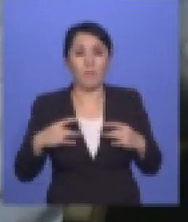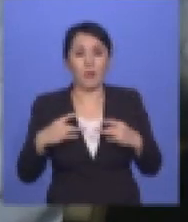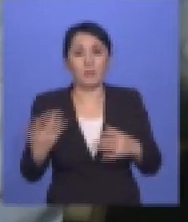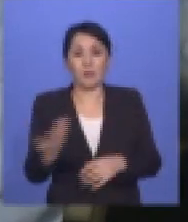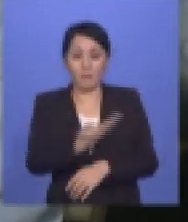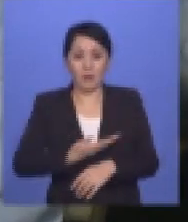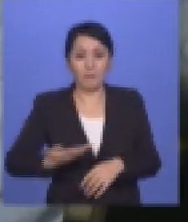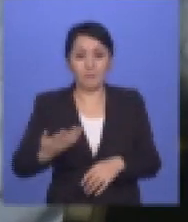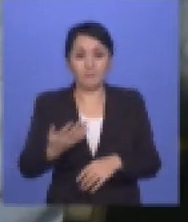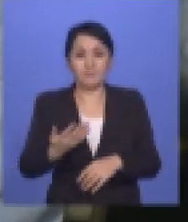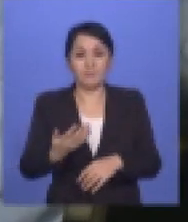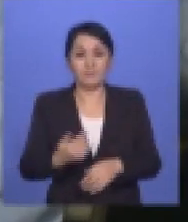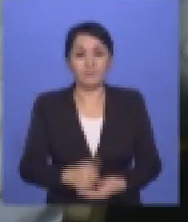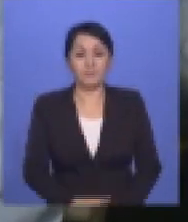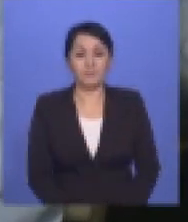құттықтаймын.